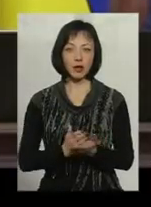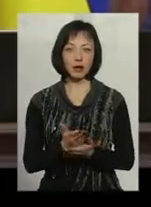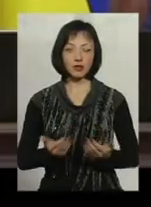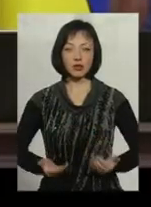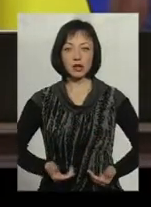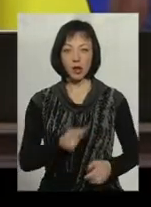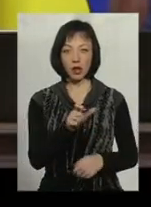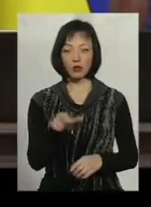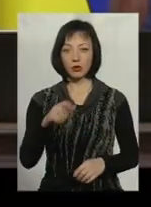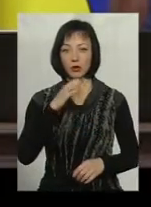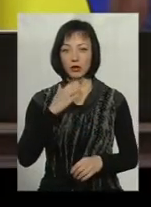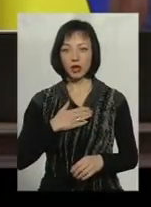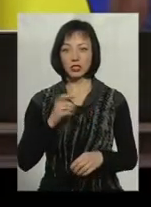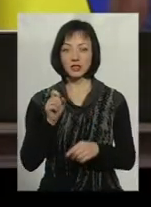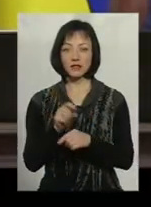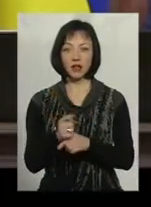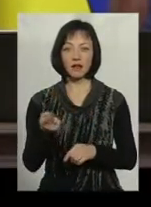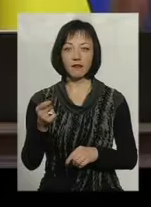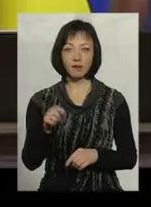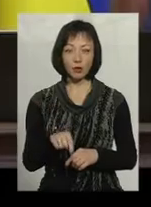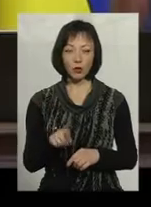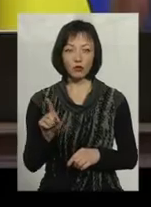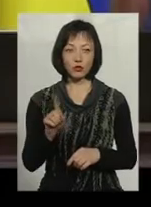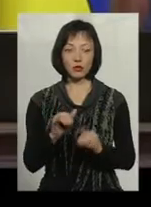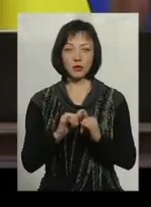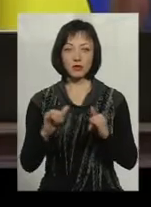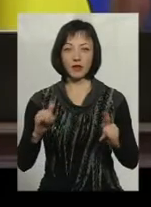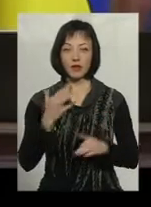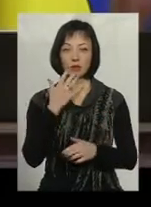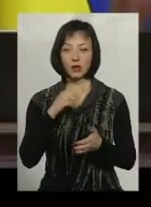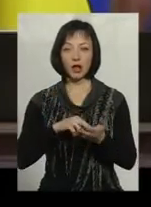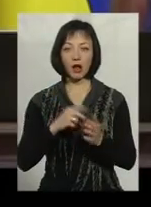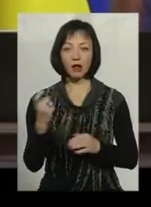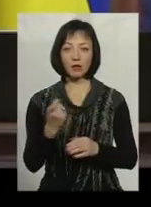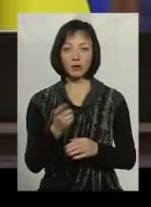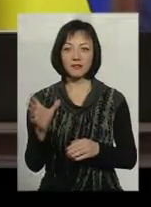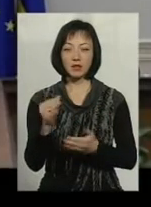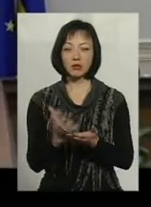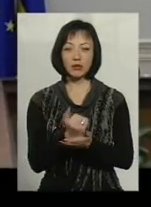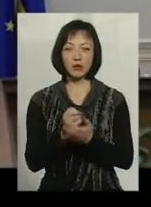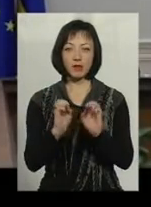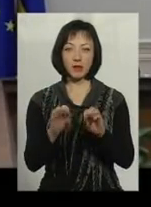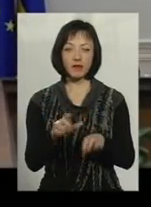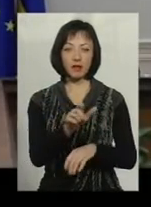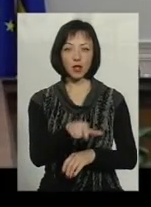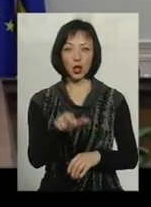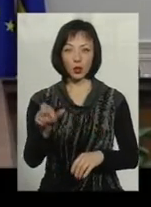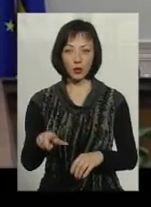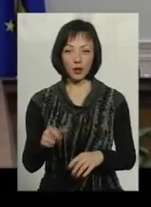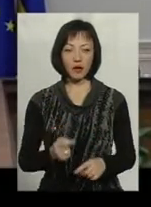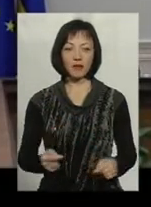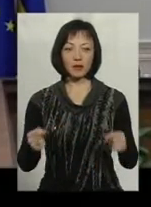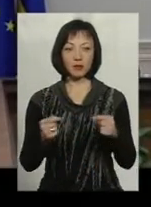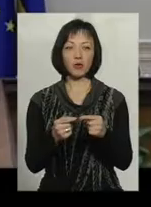для того, аби наповнити той бюджет. Говоритимемо про все це в контексті заяви і,